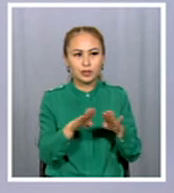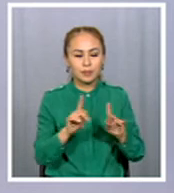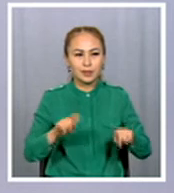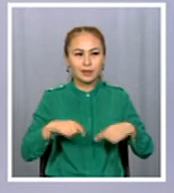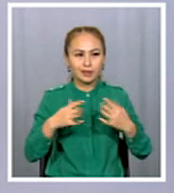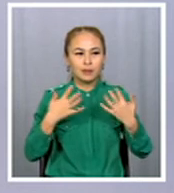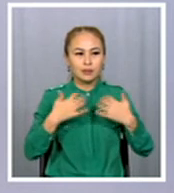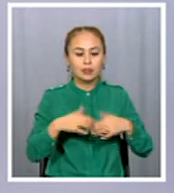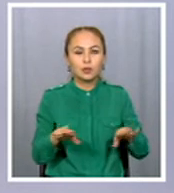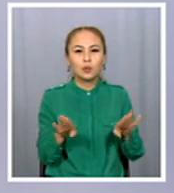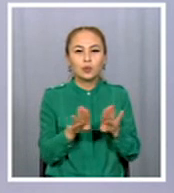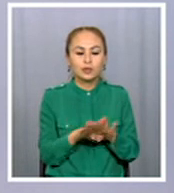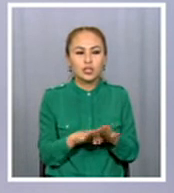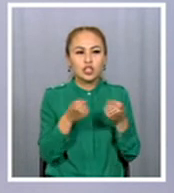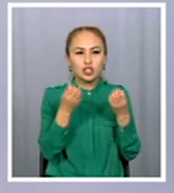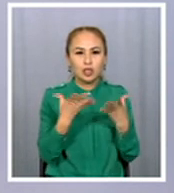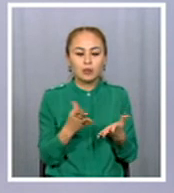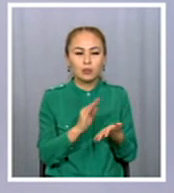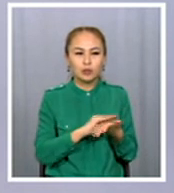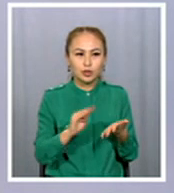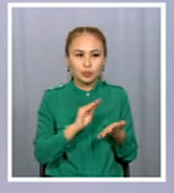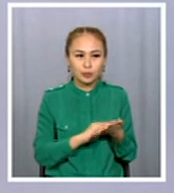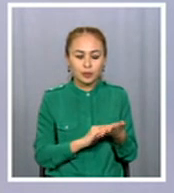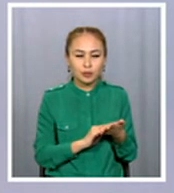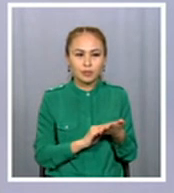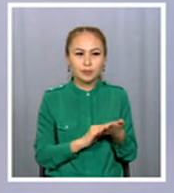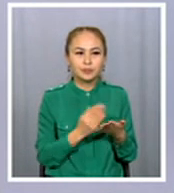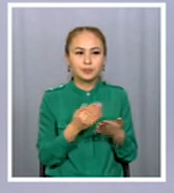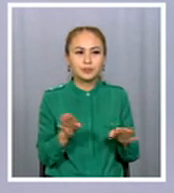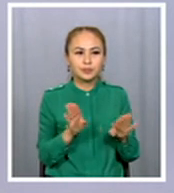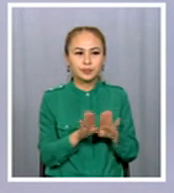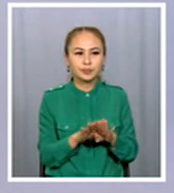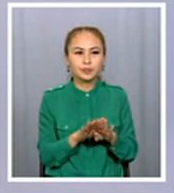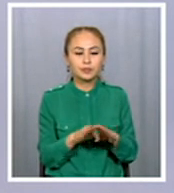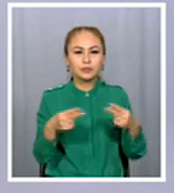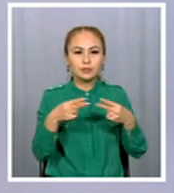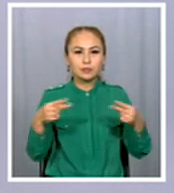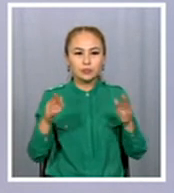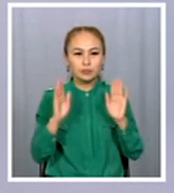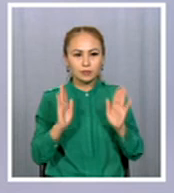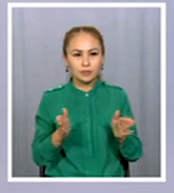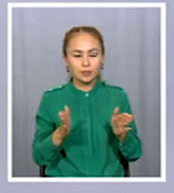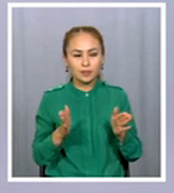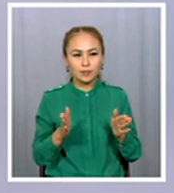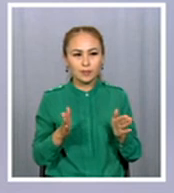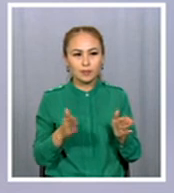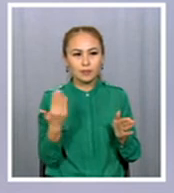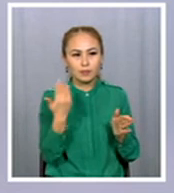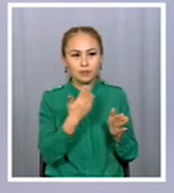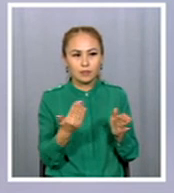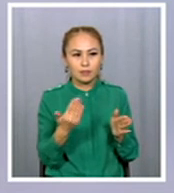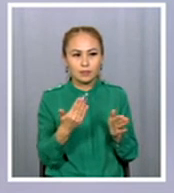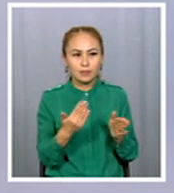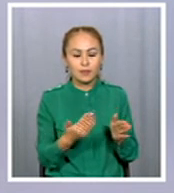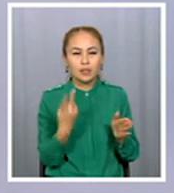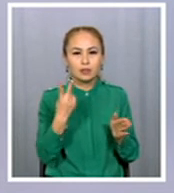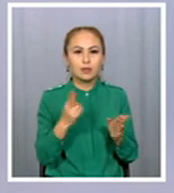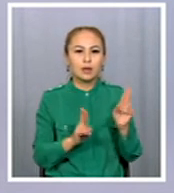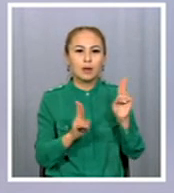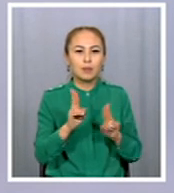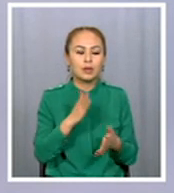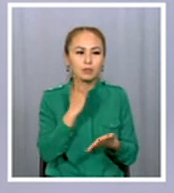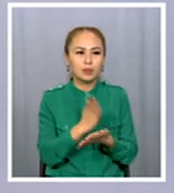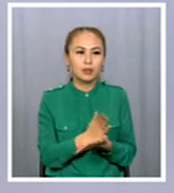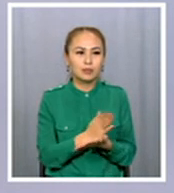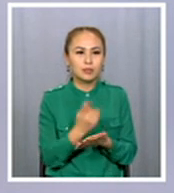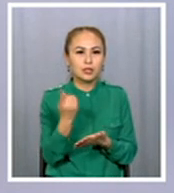өзі де жай бөлшек болып тұр және ол осы біздің бөлшегімізбен тең болып тұр екен балалар. Енді бұл жерде екі амал бар, иә. Бірінші